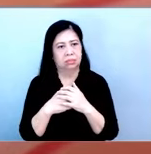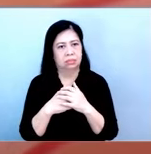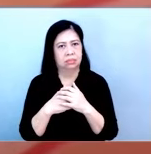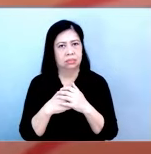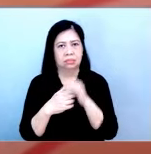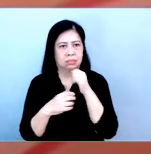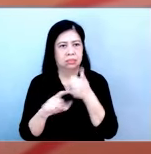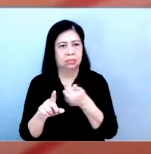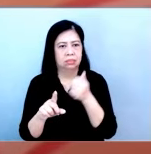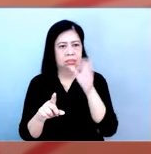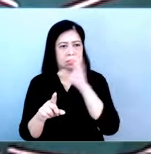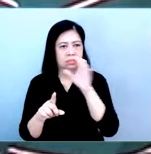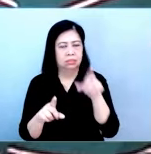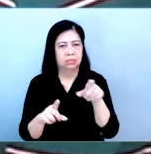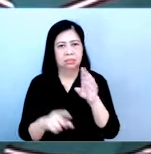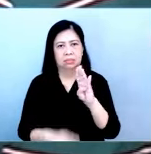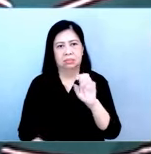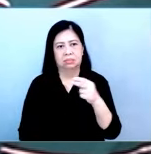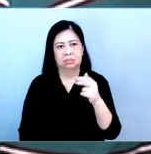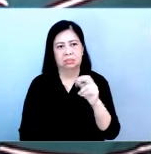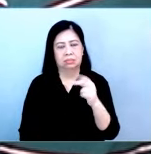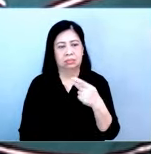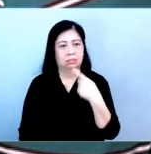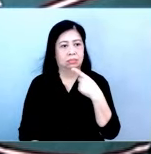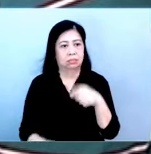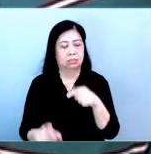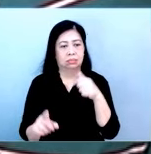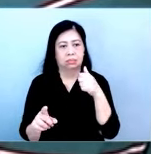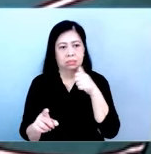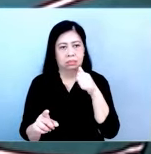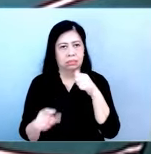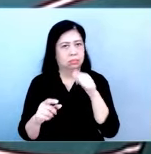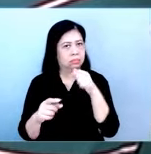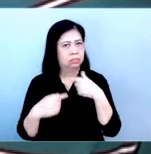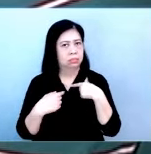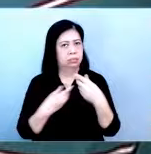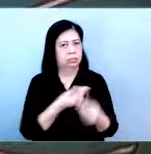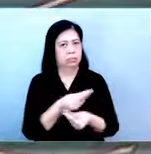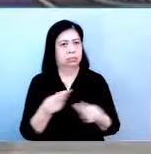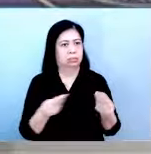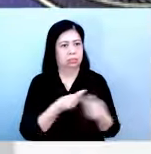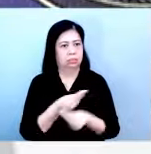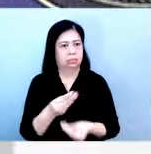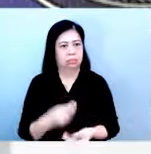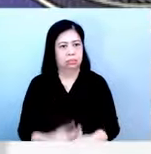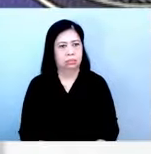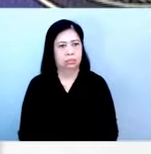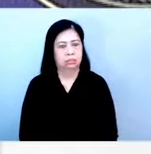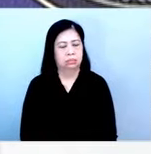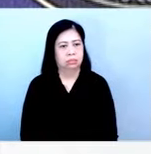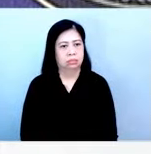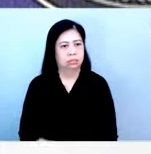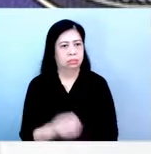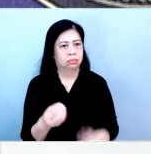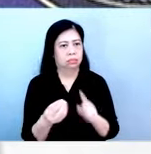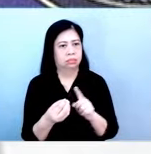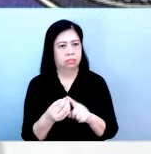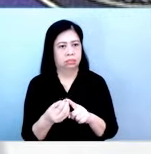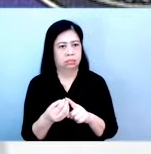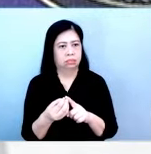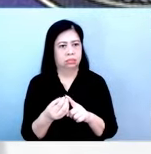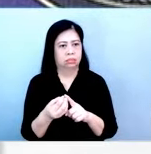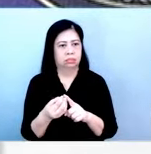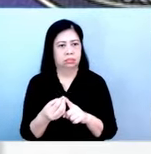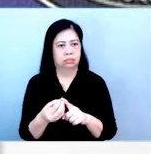natuntun ang sasakyan ni alias Beng. Giit ng suspect, hindi raw siya ang nakipagtransaksyon dito. Yung tungkol ho sa Montero